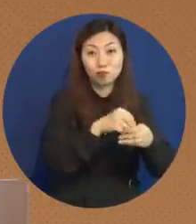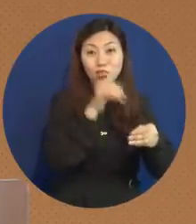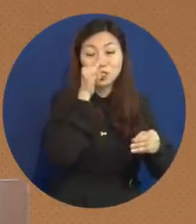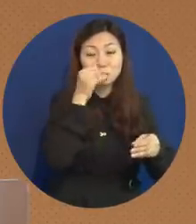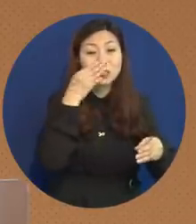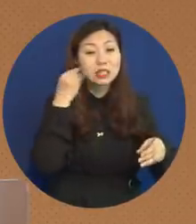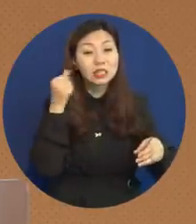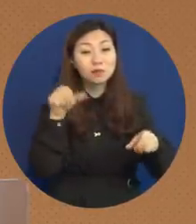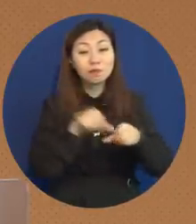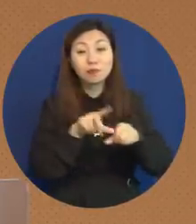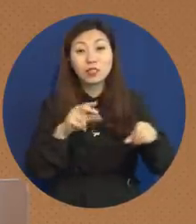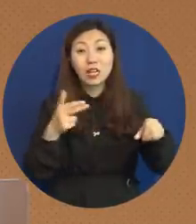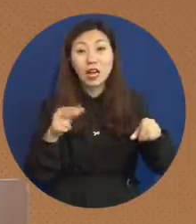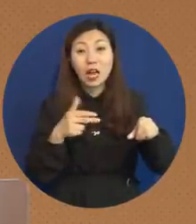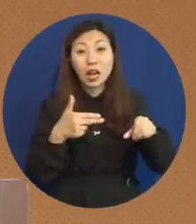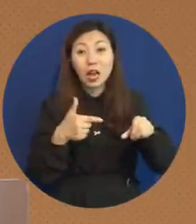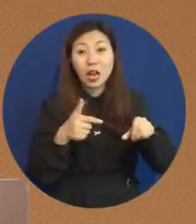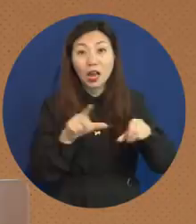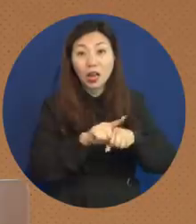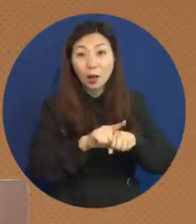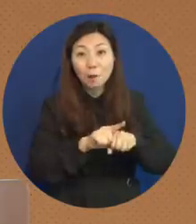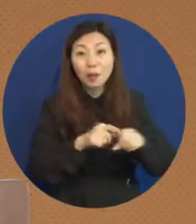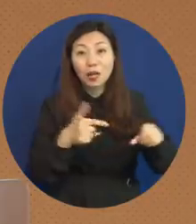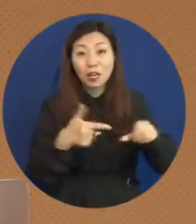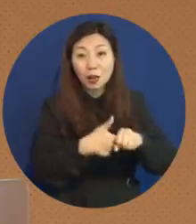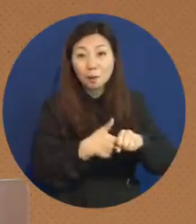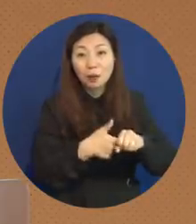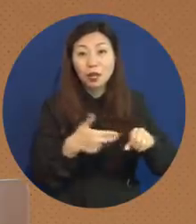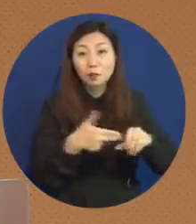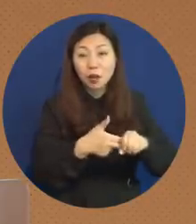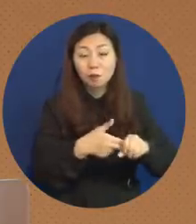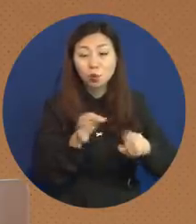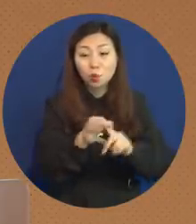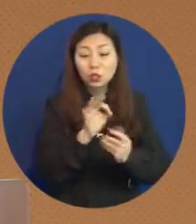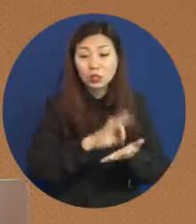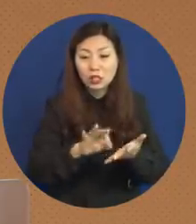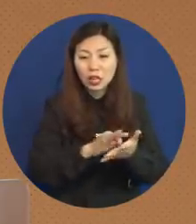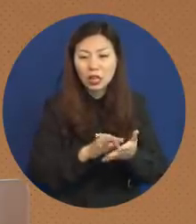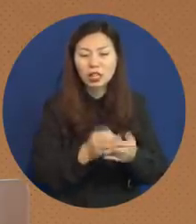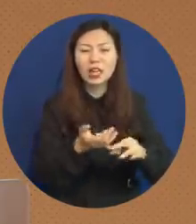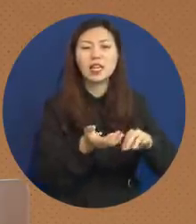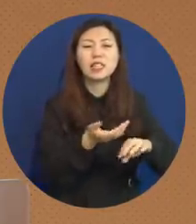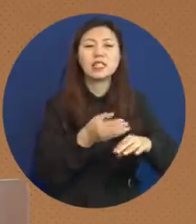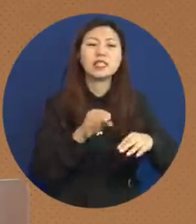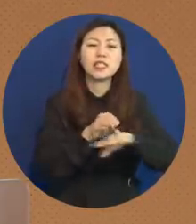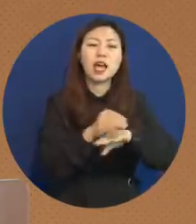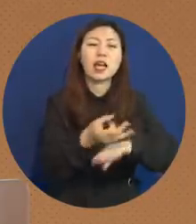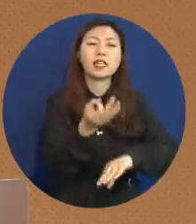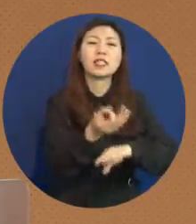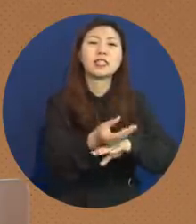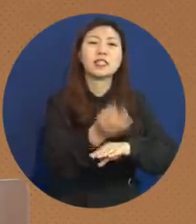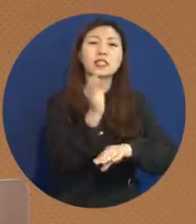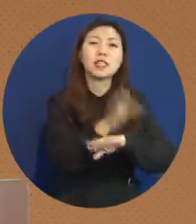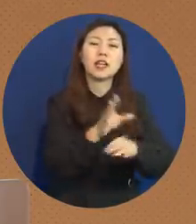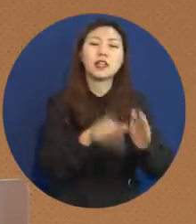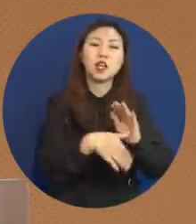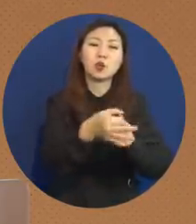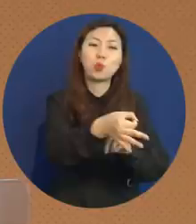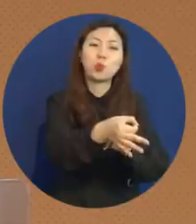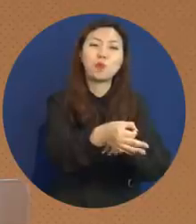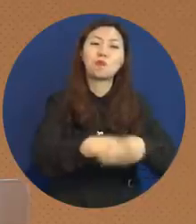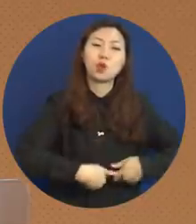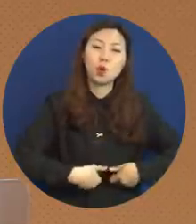그지? 네네. 그러면 이제 딱 계산해 보이. 그러면 차 사는 목돈이 좀 든다. 두 번째, 이자가